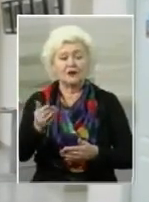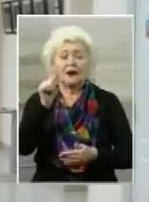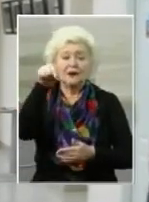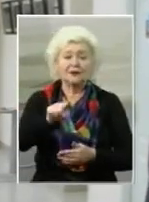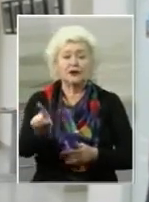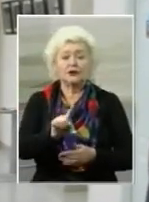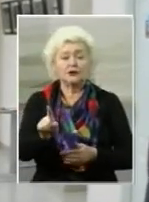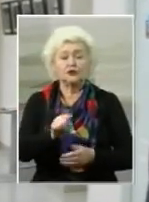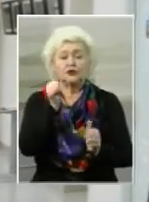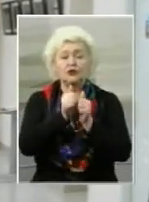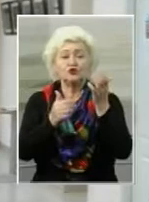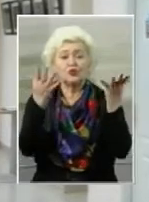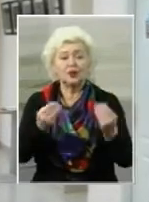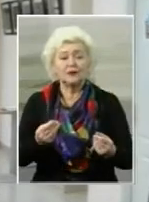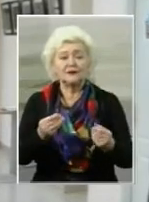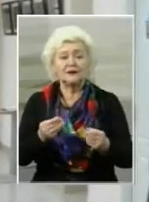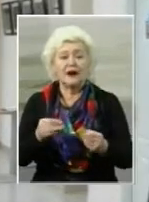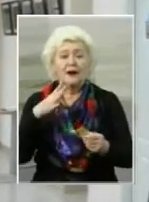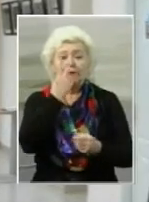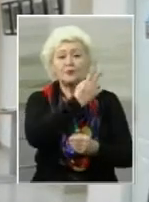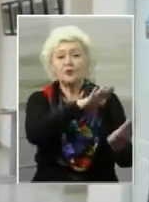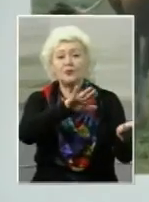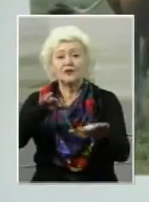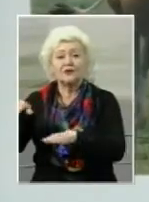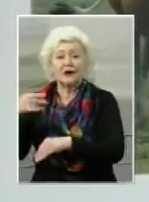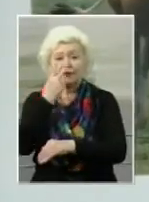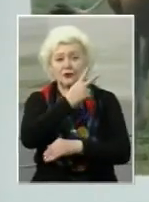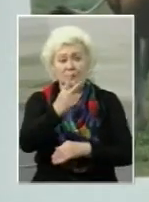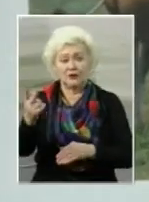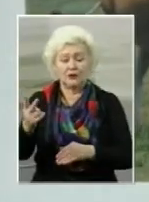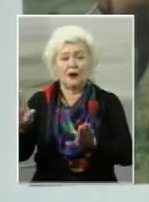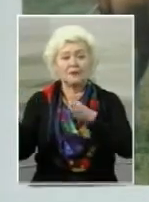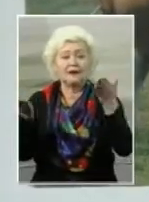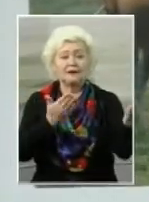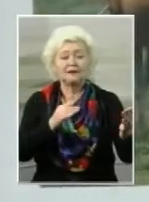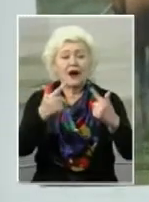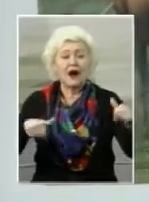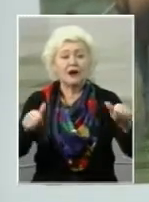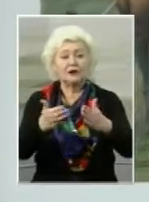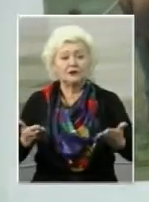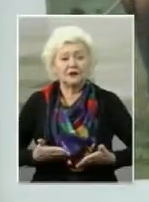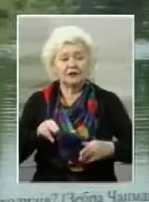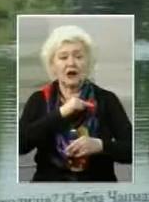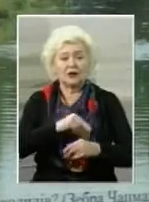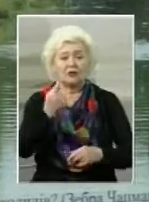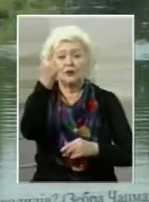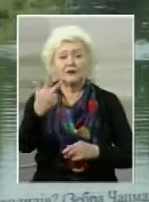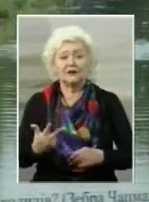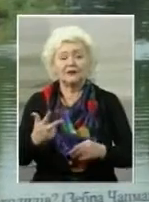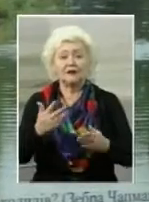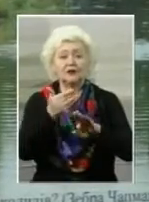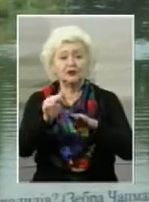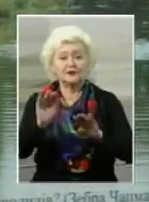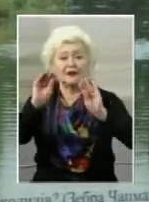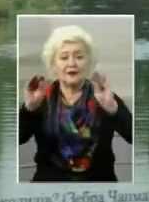що щодня пропливає перед моїми очима. Представлені у галереї «Життя» роботи – третя частина від